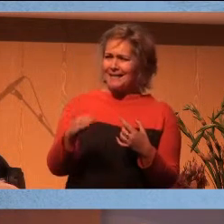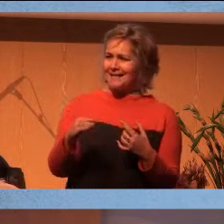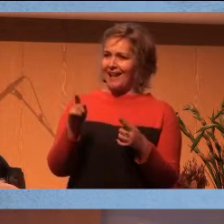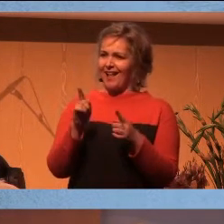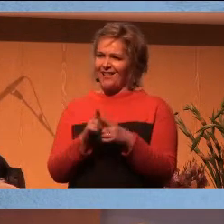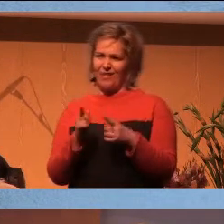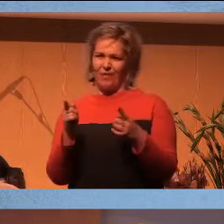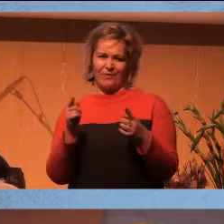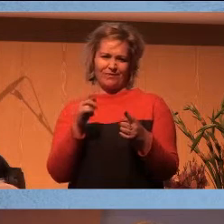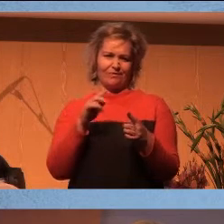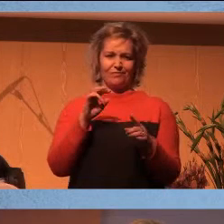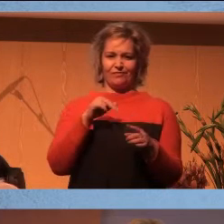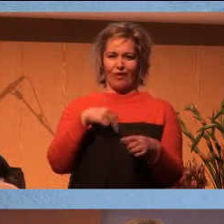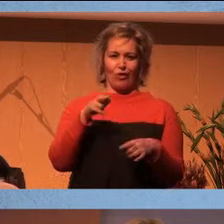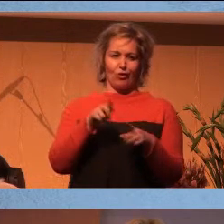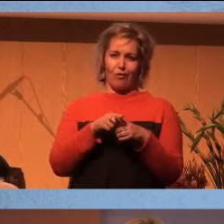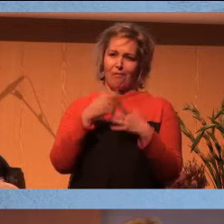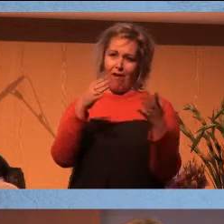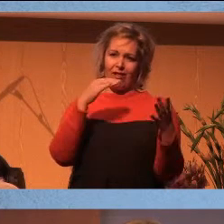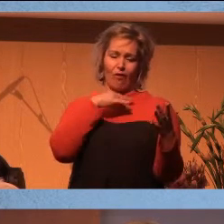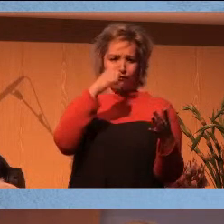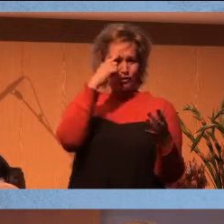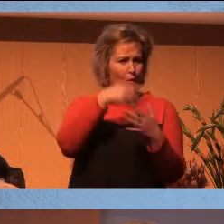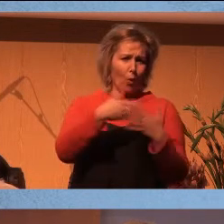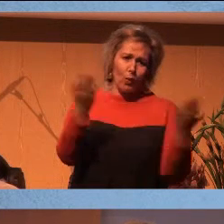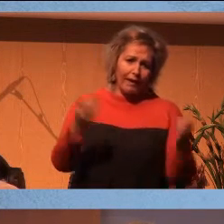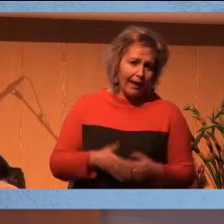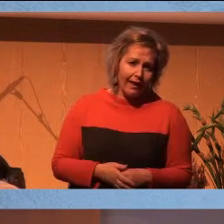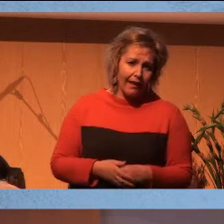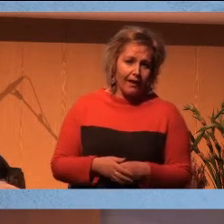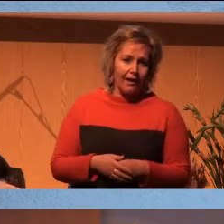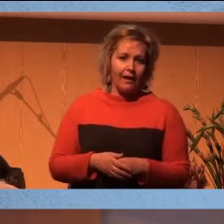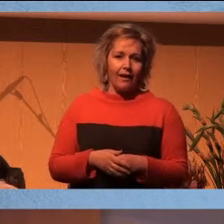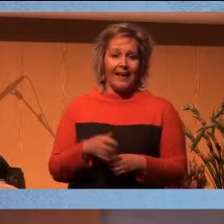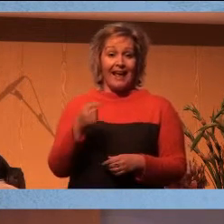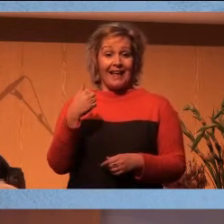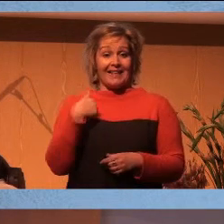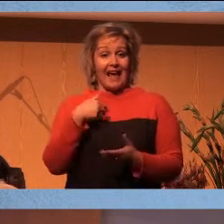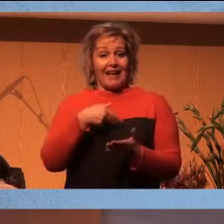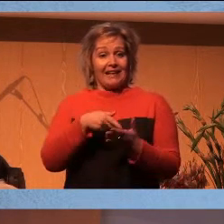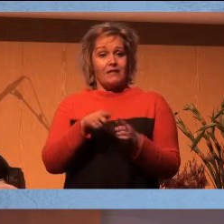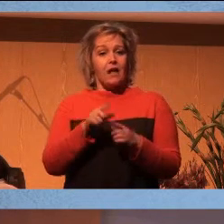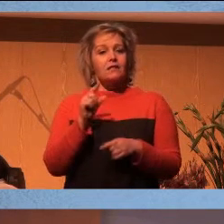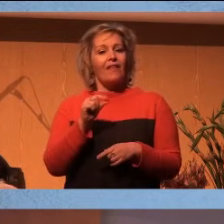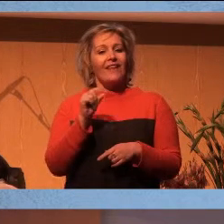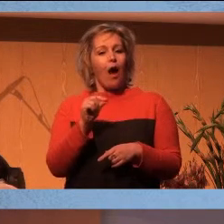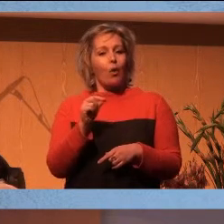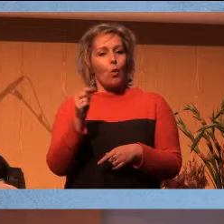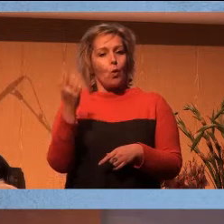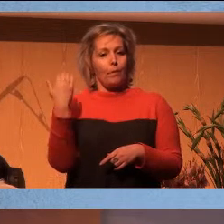sånt nyord i norsk som vanlige folk ikke forstår. Jeg gikk Santiago